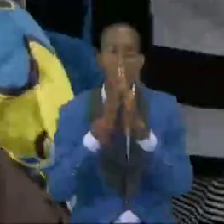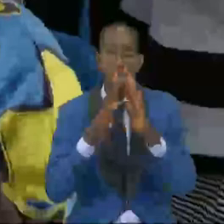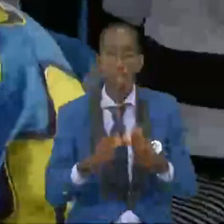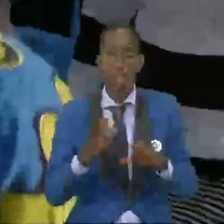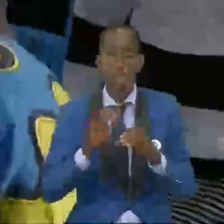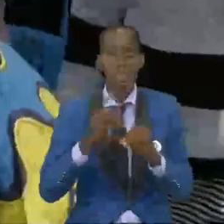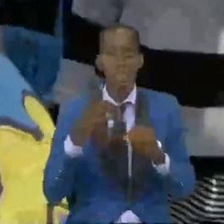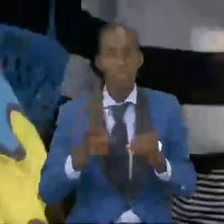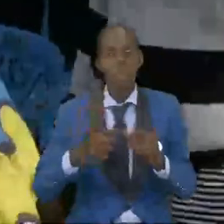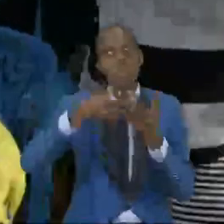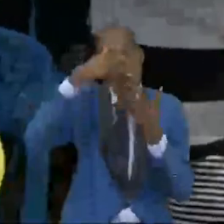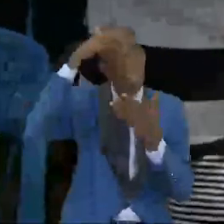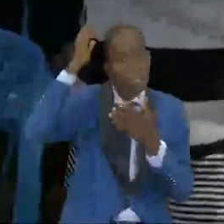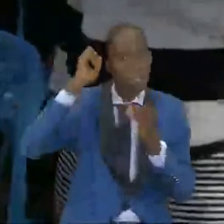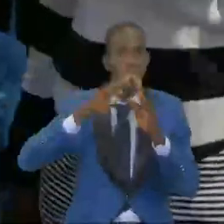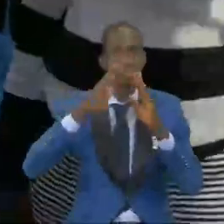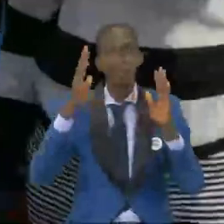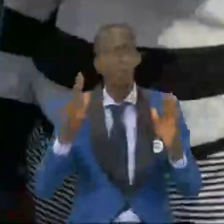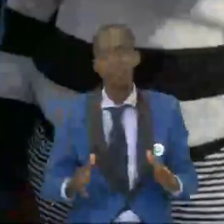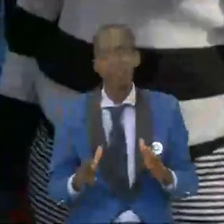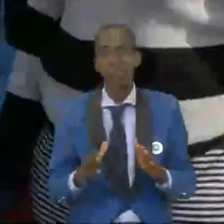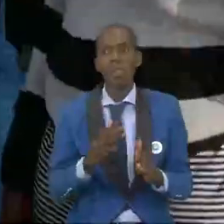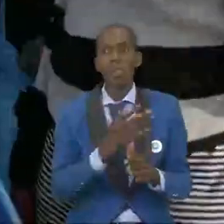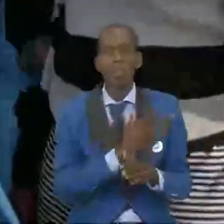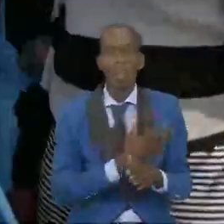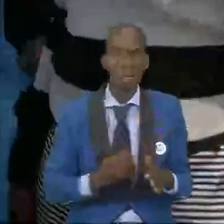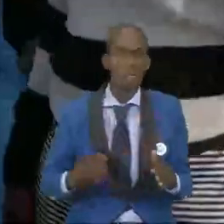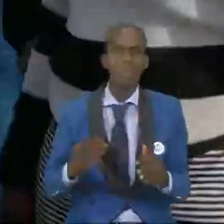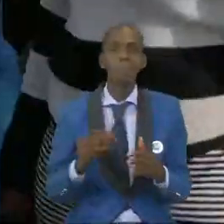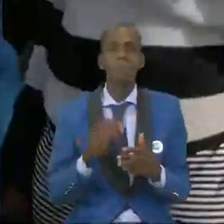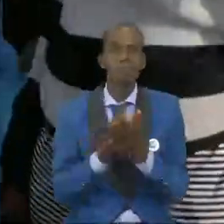La paix jusque dans la fosse au lion.